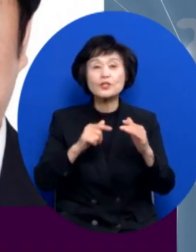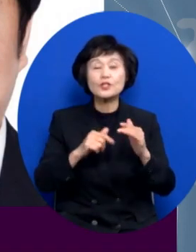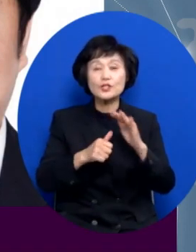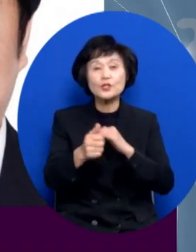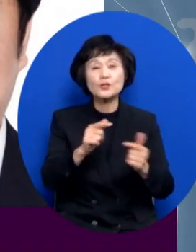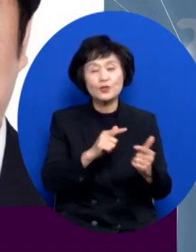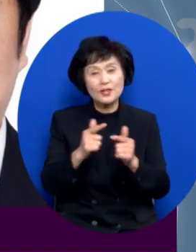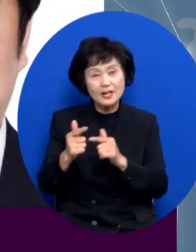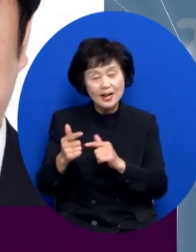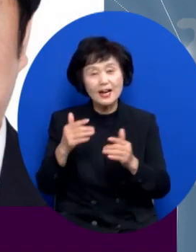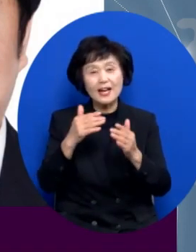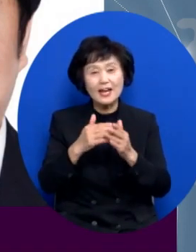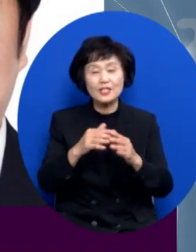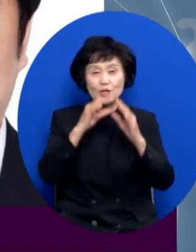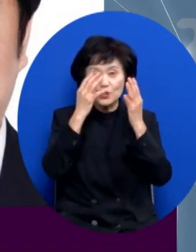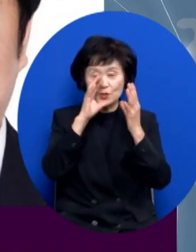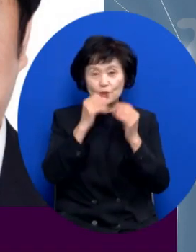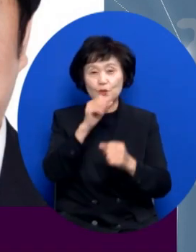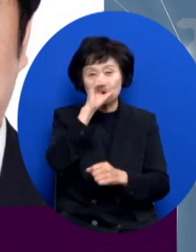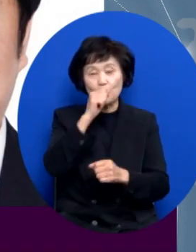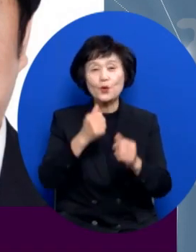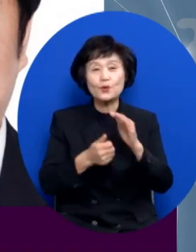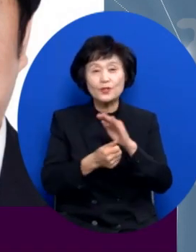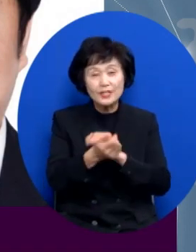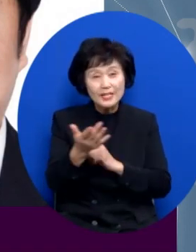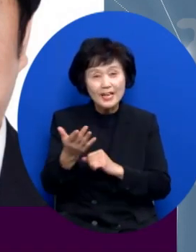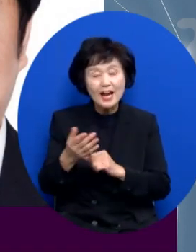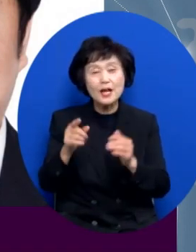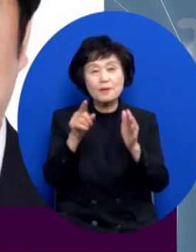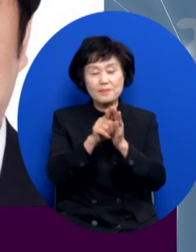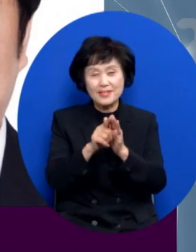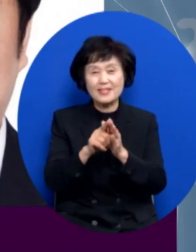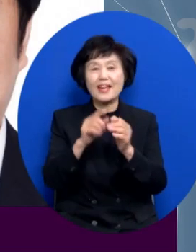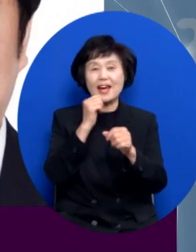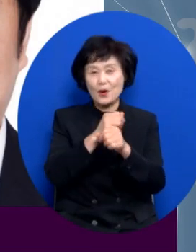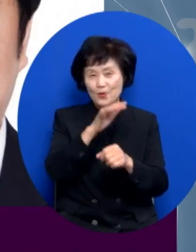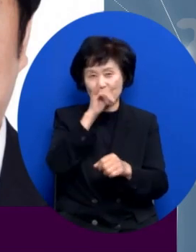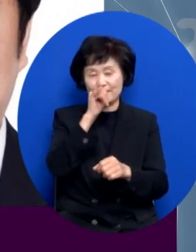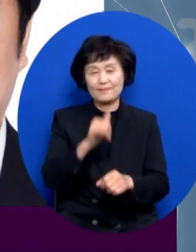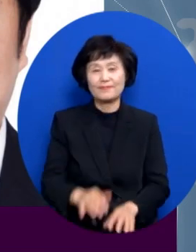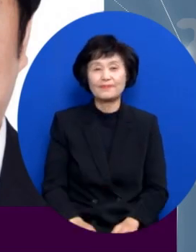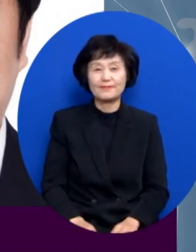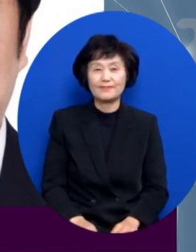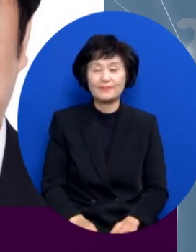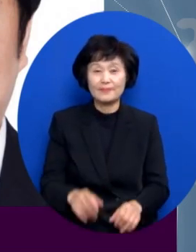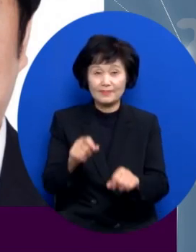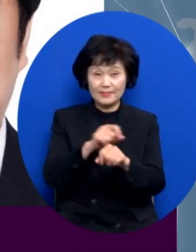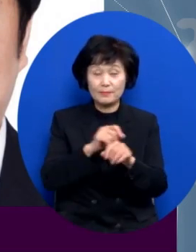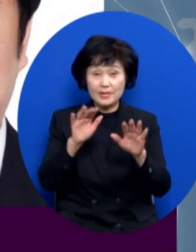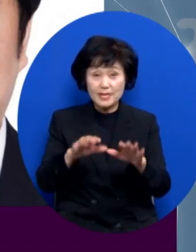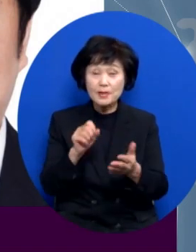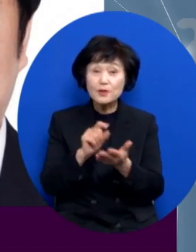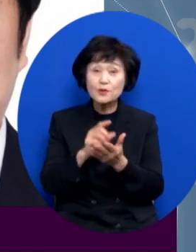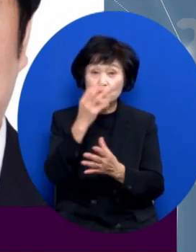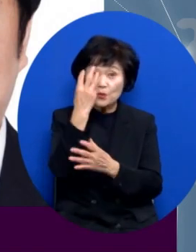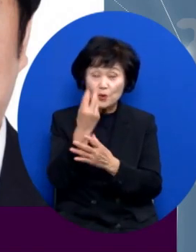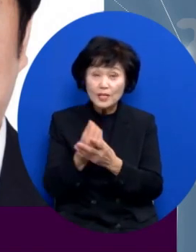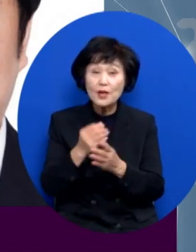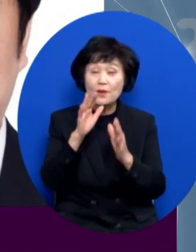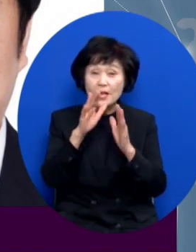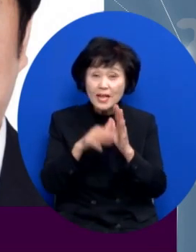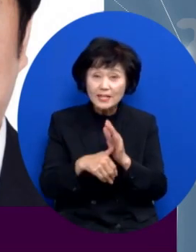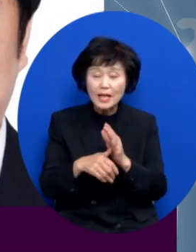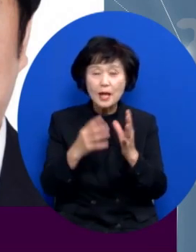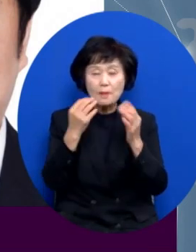좋은 영향으로 신앙생활을 이어가고 있는 것 같습니다 특별히 이번 월드컵에서 여러 기독